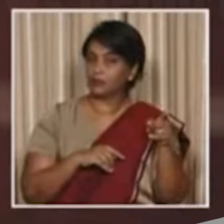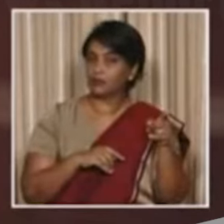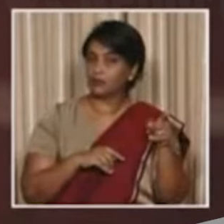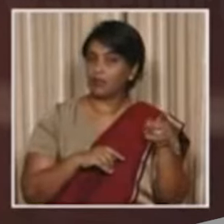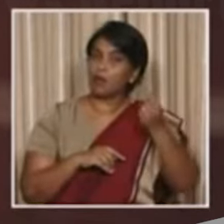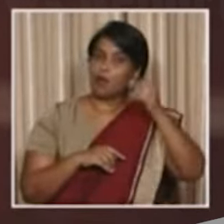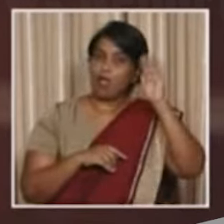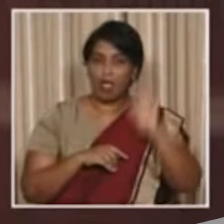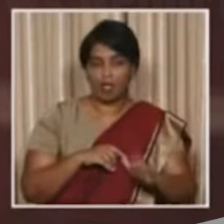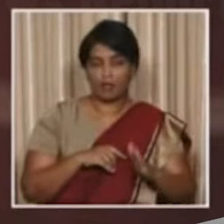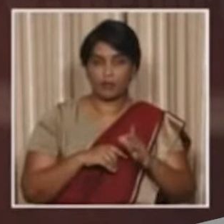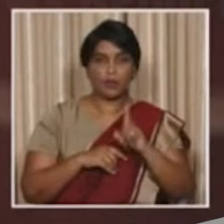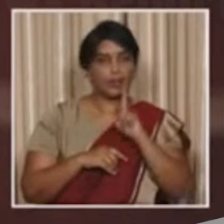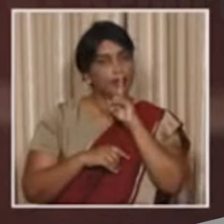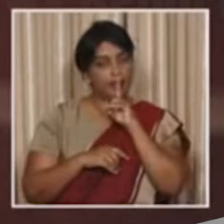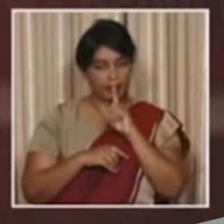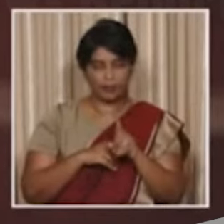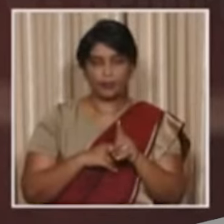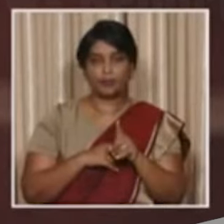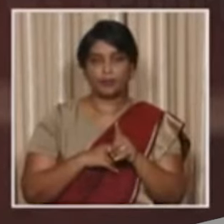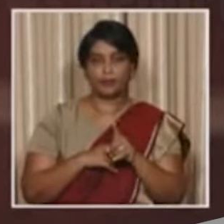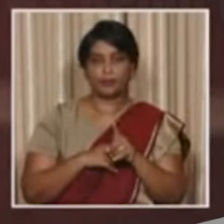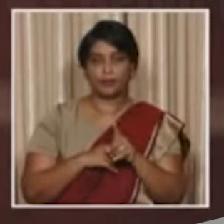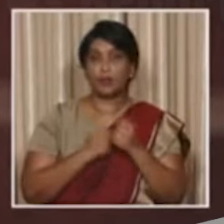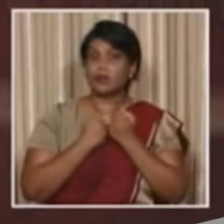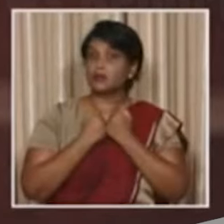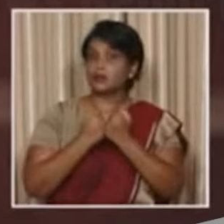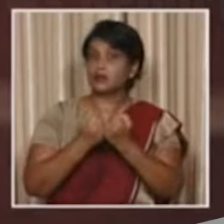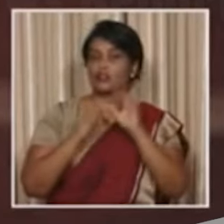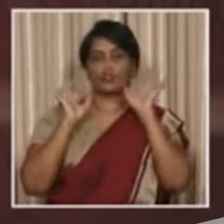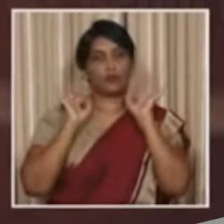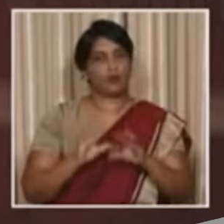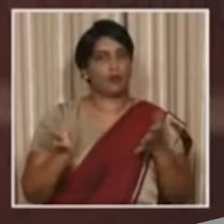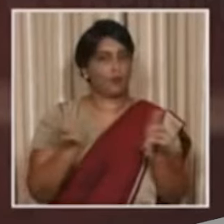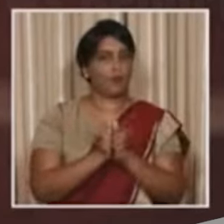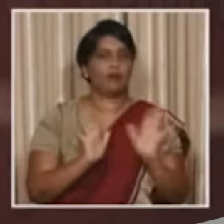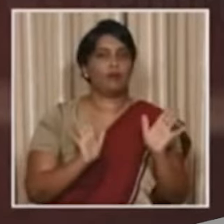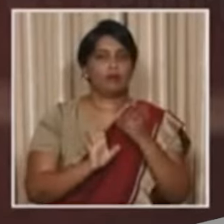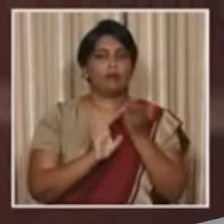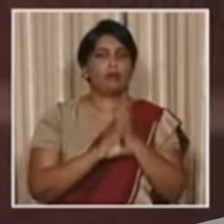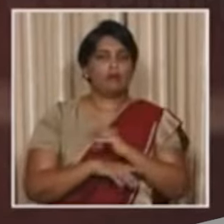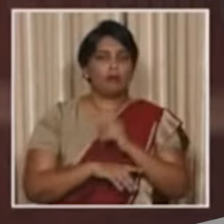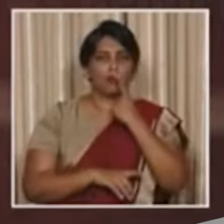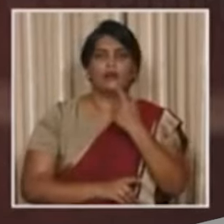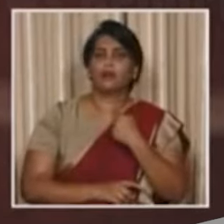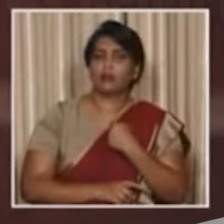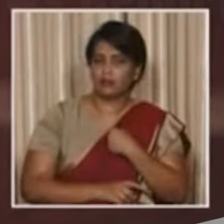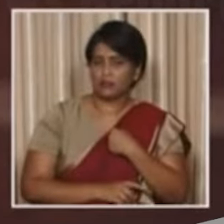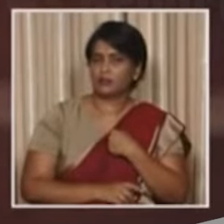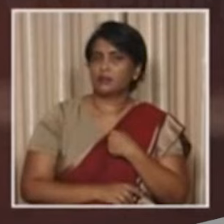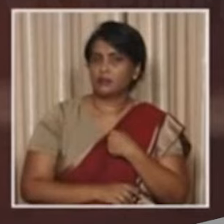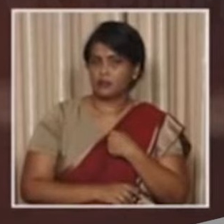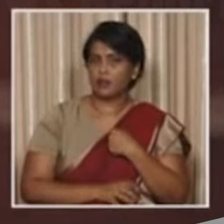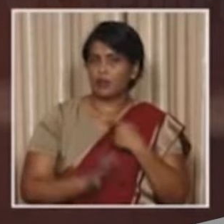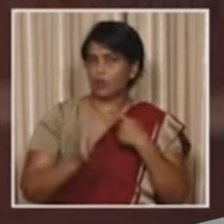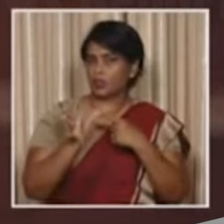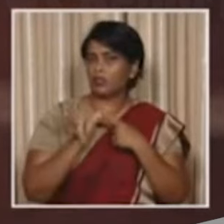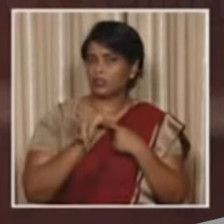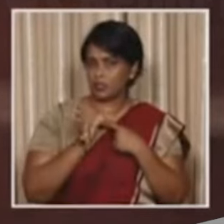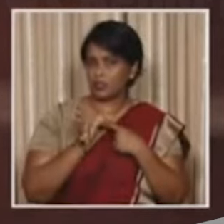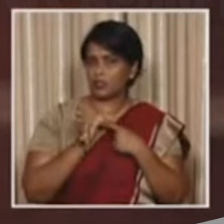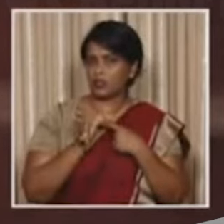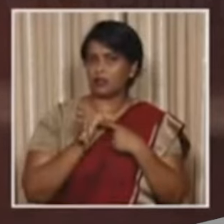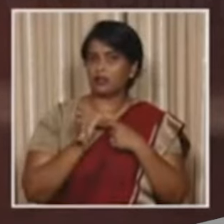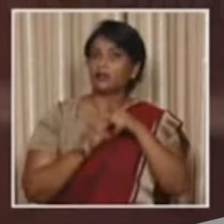අඩු මිල නියම කරයි කියලා තිබුණේ ප්‍රවාහනයකින් තොරව. ඒක තමයි අපිට මේ වෙලාවේ දැනුම් දුන්න මේ පිළිතුර. ඉතින්